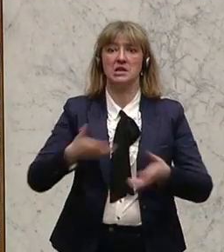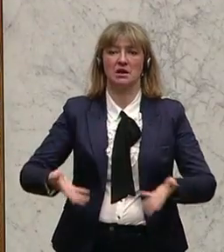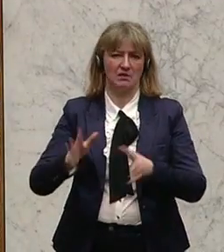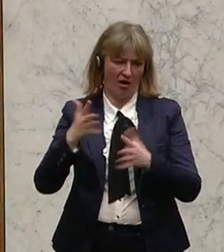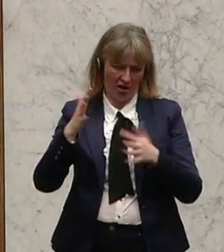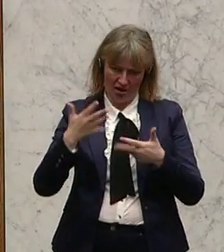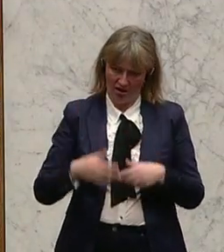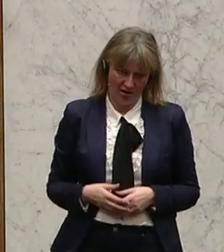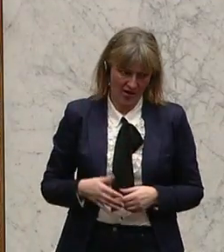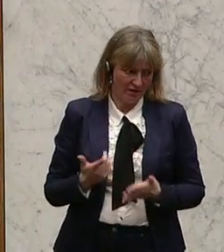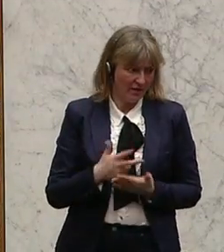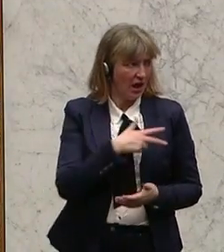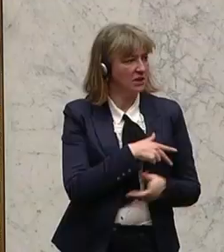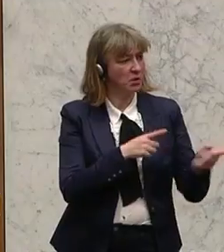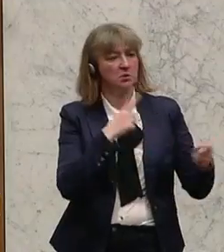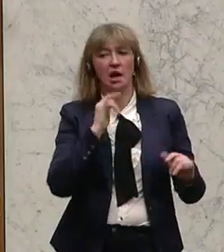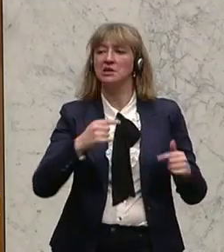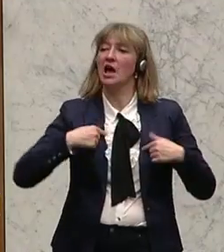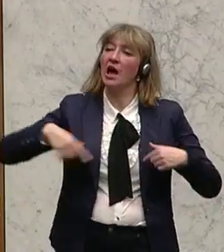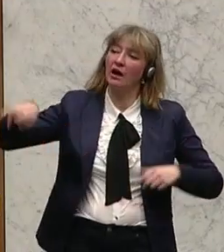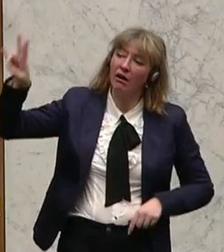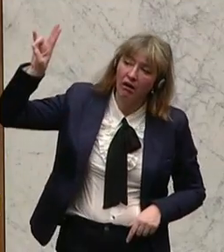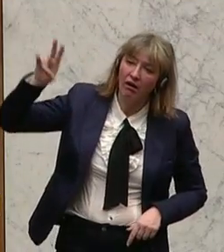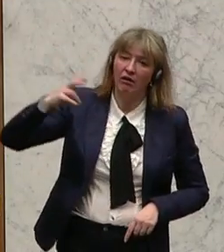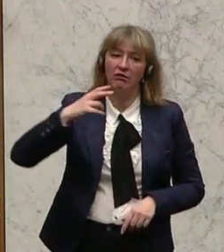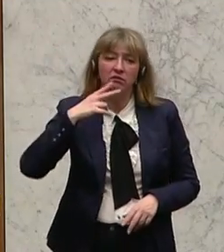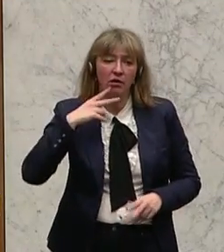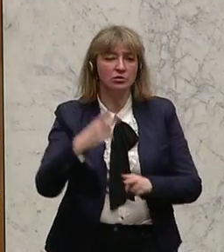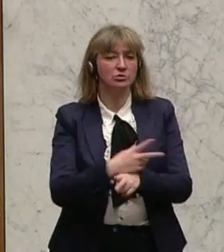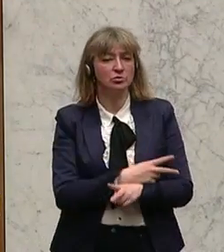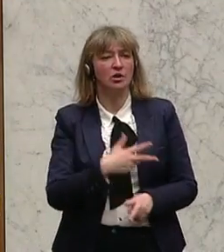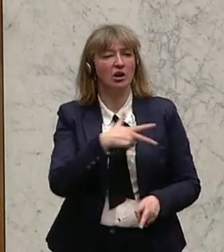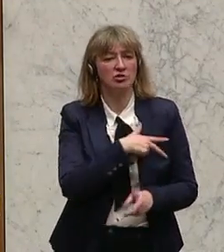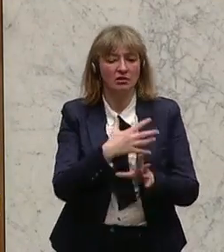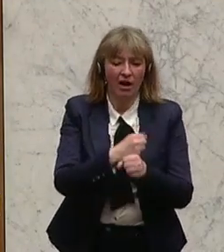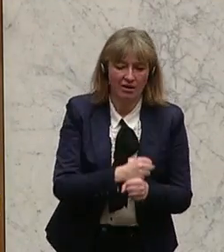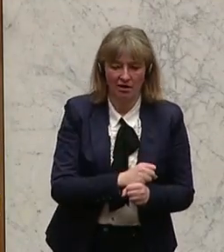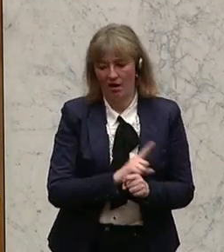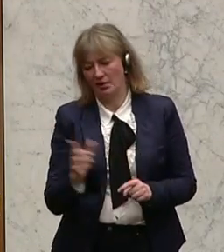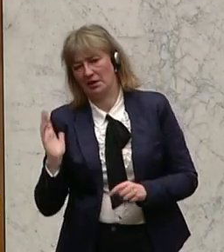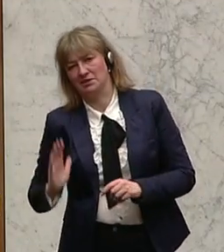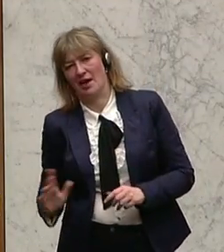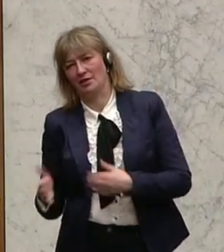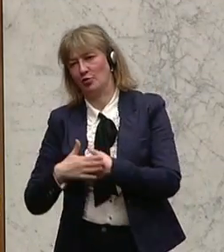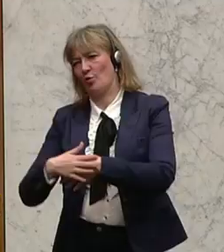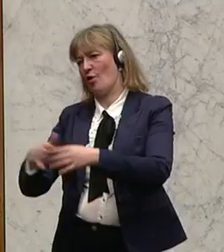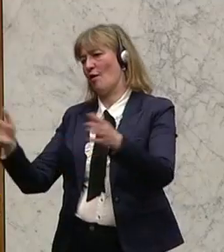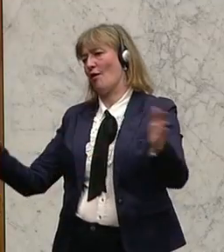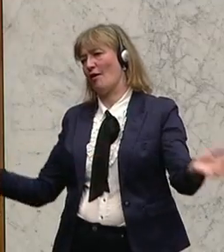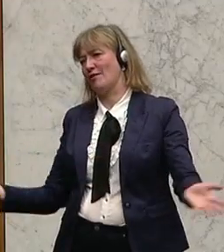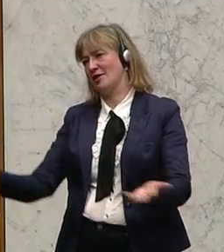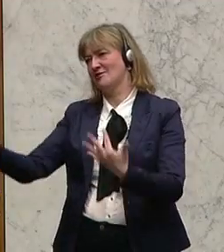Problem dieser Regierung. Die SPÖ stellt sich immer hin und sagt, wir wollen den Sozialstaat erhalten, und auf der gleichen Seite machen sie eine Tür auf, die genau